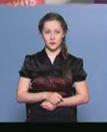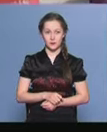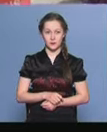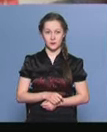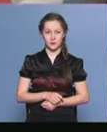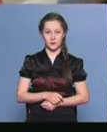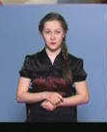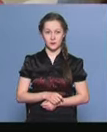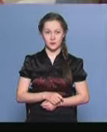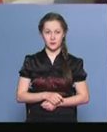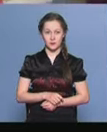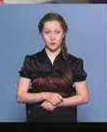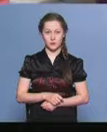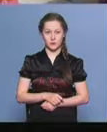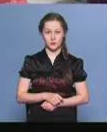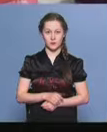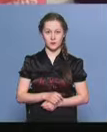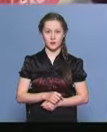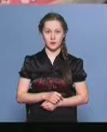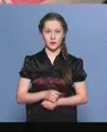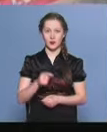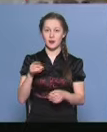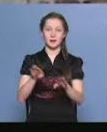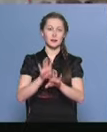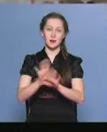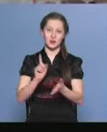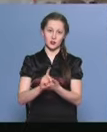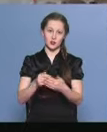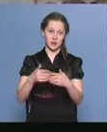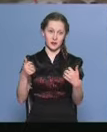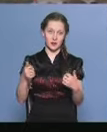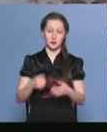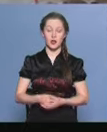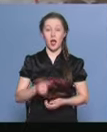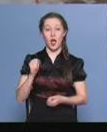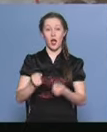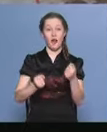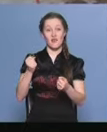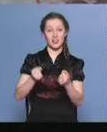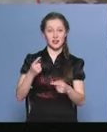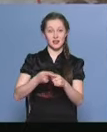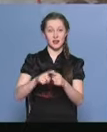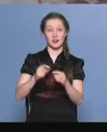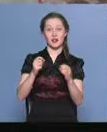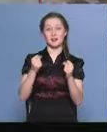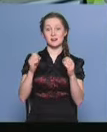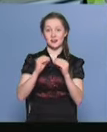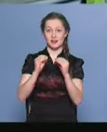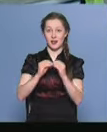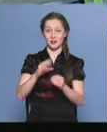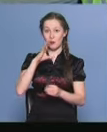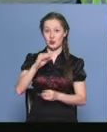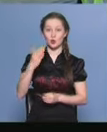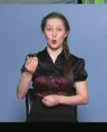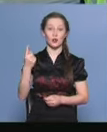Пойдемте. Нужно кому-то. Да не так она должна открываться. А вот водитель этой 10-й маршрутки и вовсе сегодня первый раз в жизни узнал,